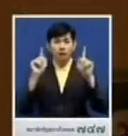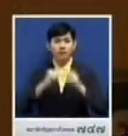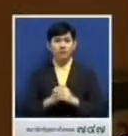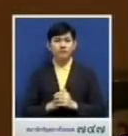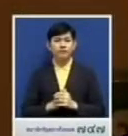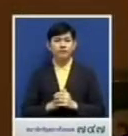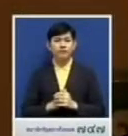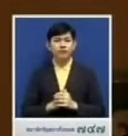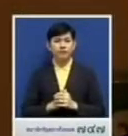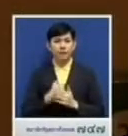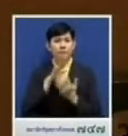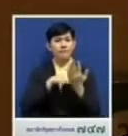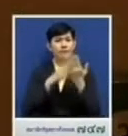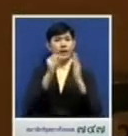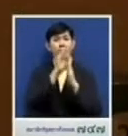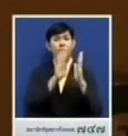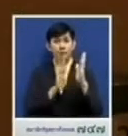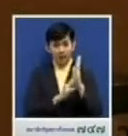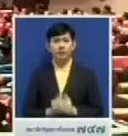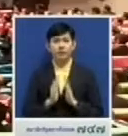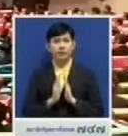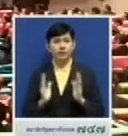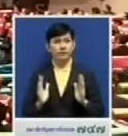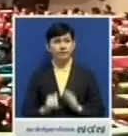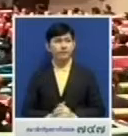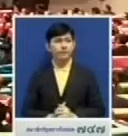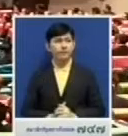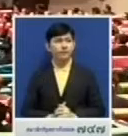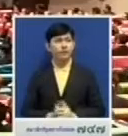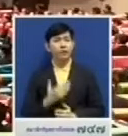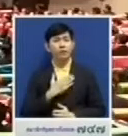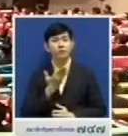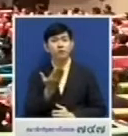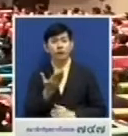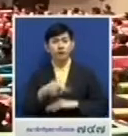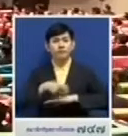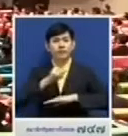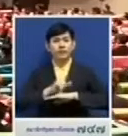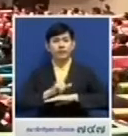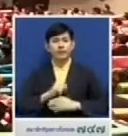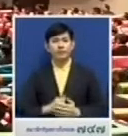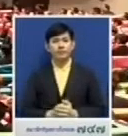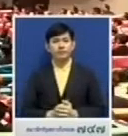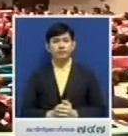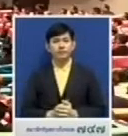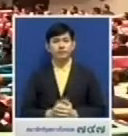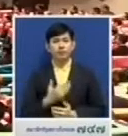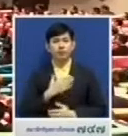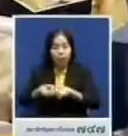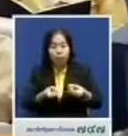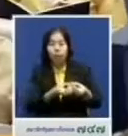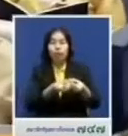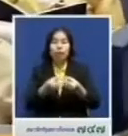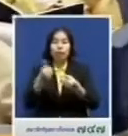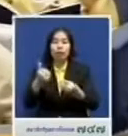ยอะท่านเตรียมมาดีหลายๆท่านเนี่ยยกได้ทั้งรัฐธรรมนูญยกได้ทั้งข้อกฎหมายยกได้ทั้งประวัติศาสตร์อะไรได้หมดอ่ะเ